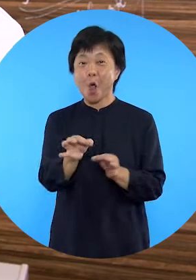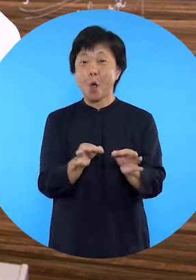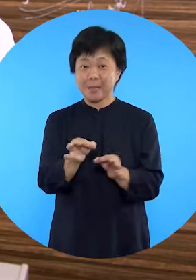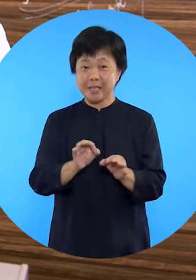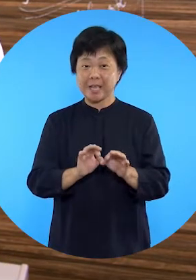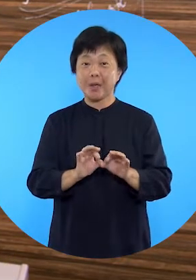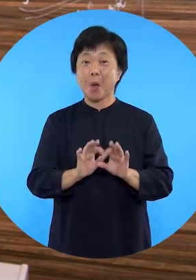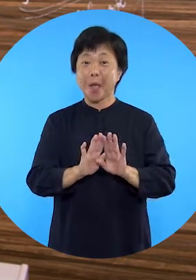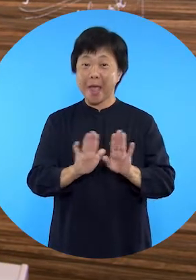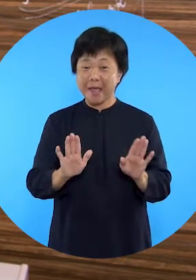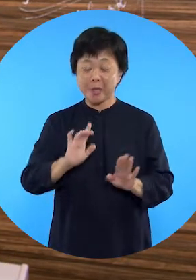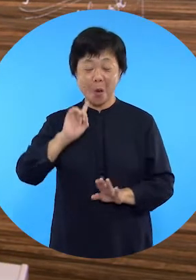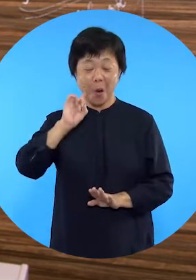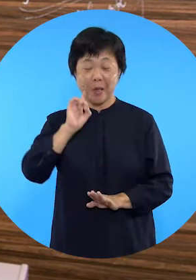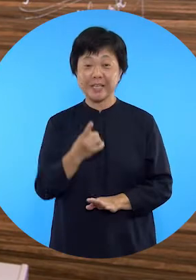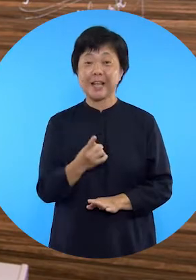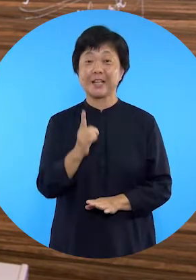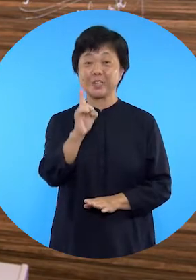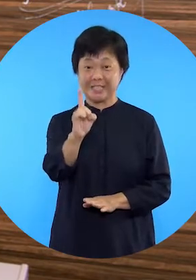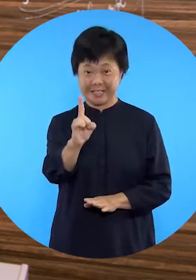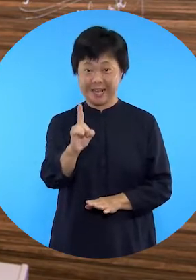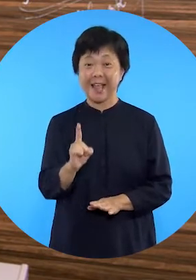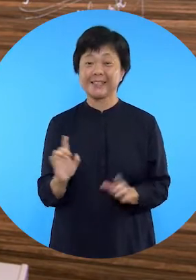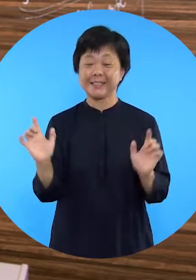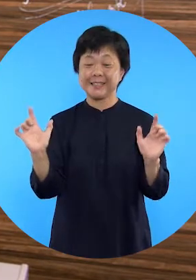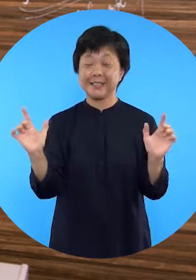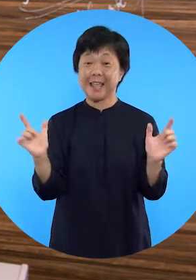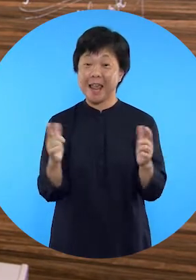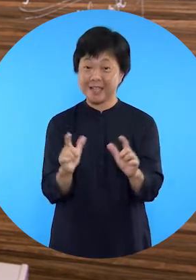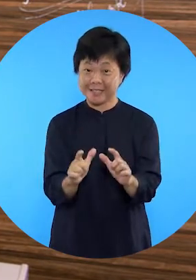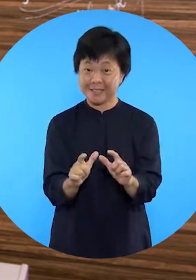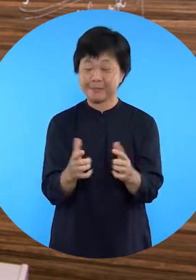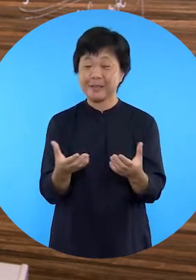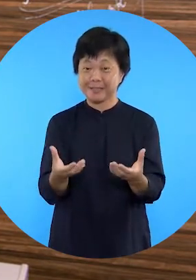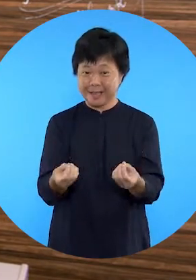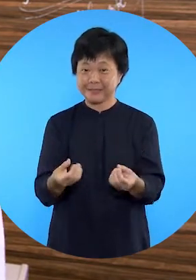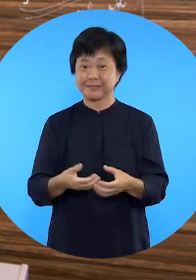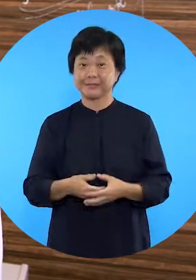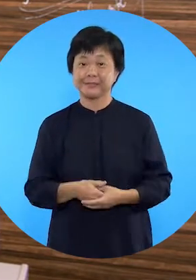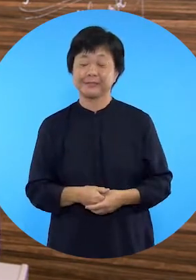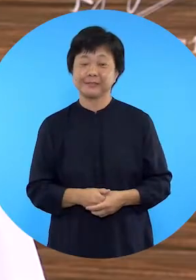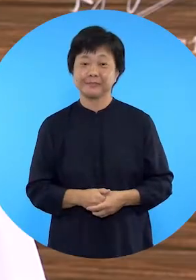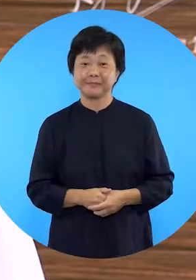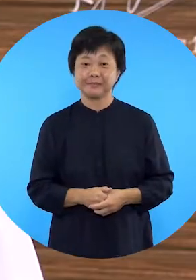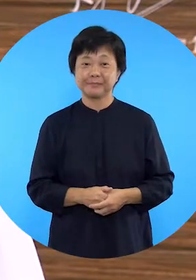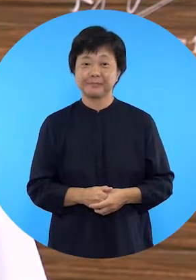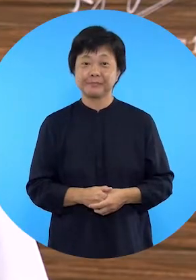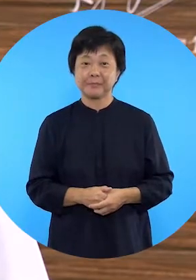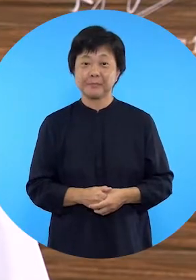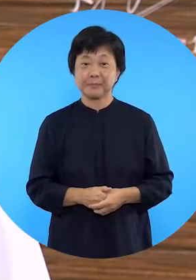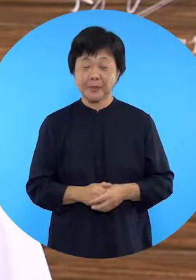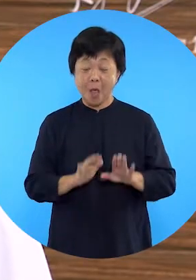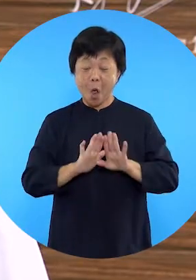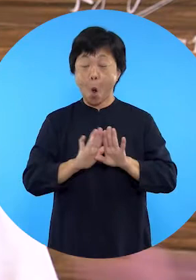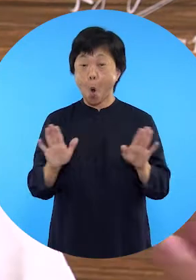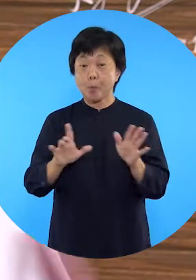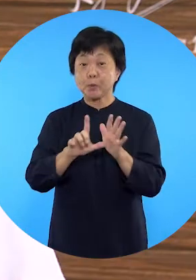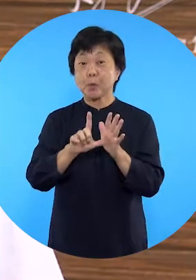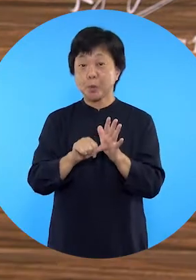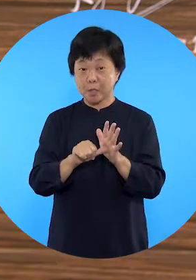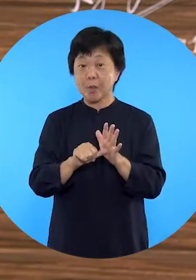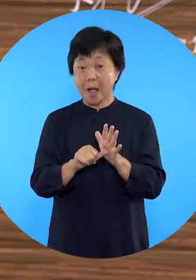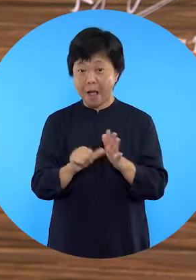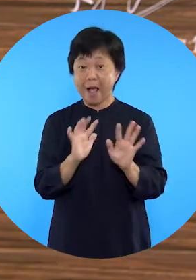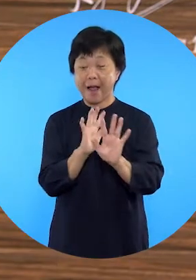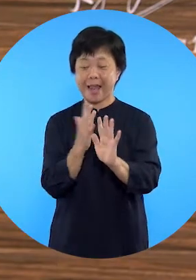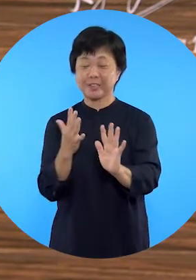方は土日じゃなくて月1って形でちょっと数を減らしたって形になりますね。列は結構オープン